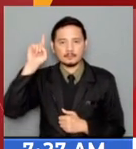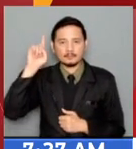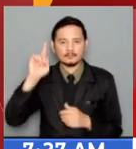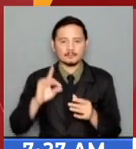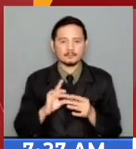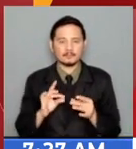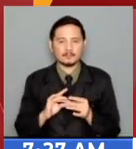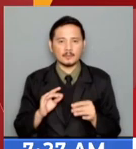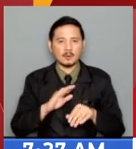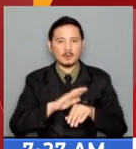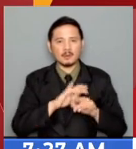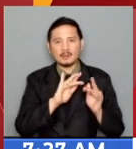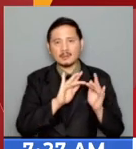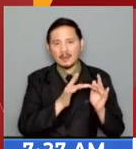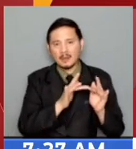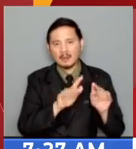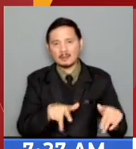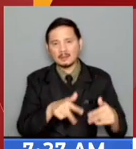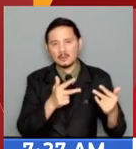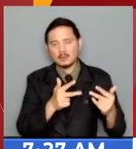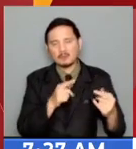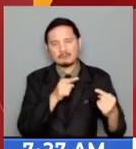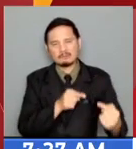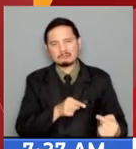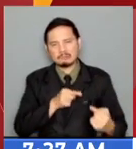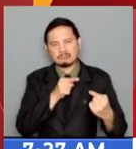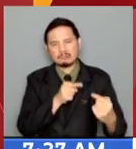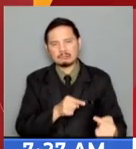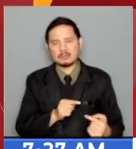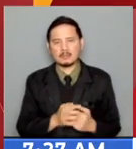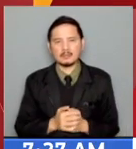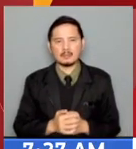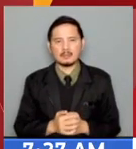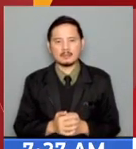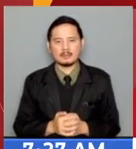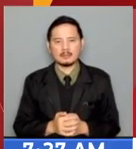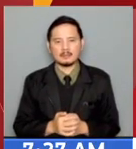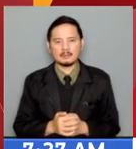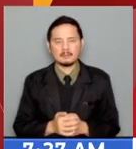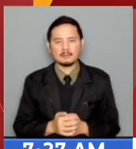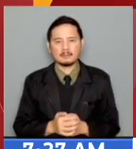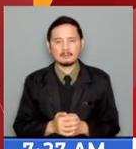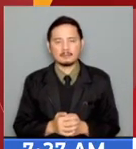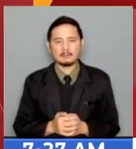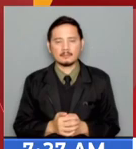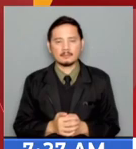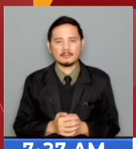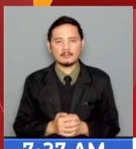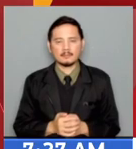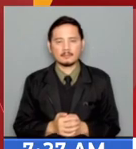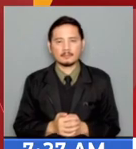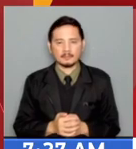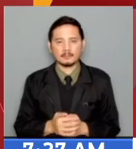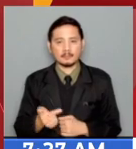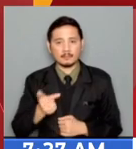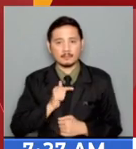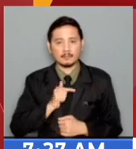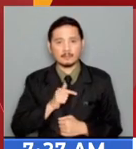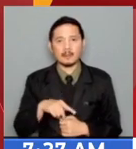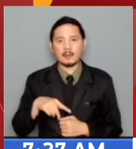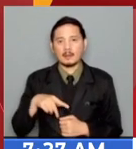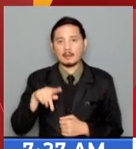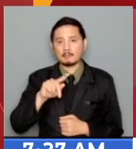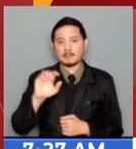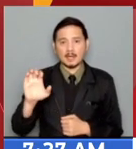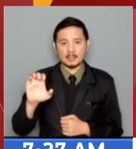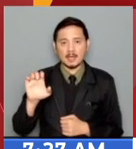po. Tapos hindi po sanay, ganyan. Malaki ang hamon sa Pasay West. Mula kasi sa nasa 6,000